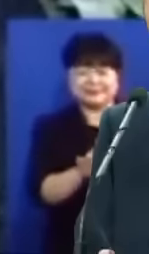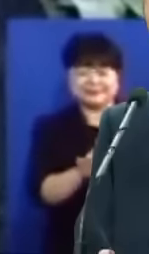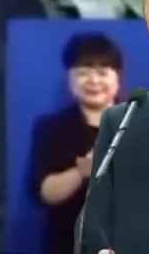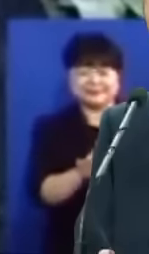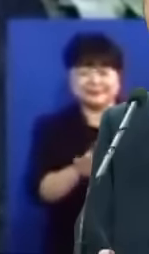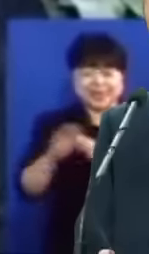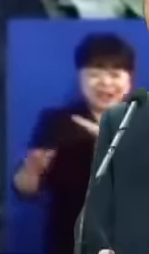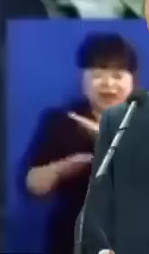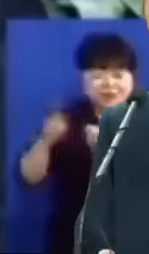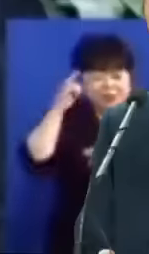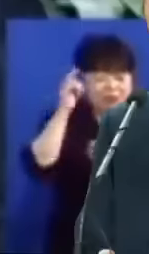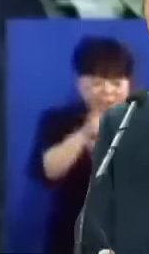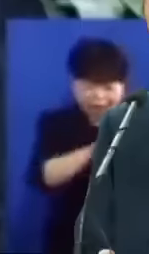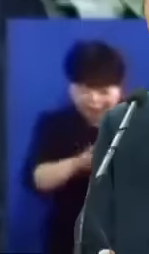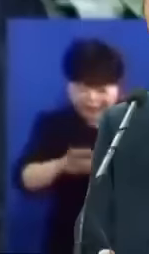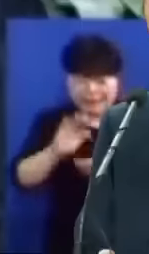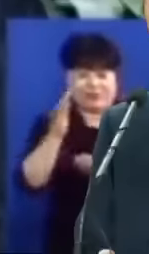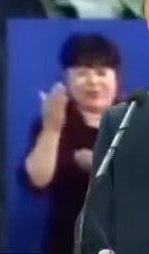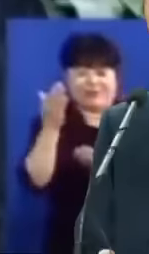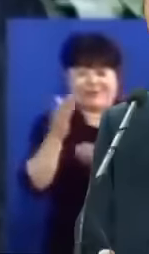그래야 가정이 편안하니까